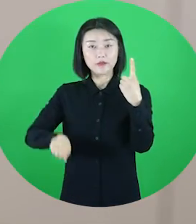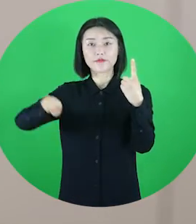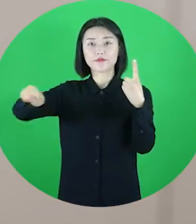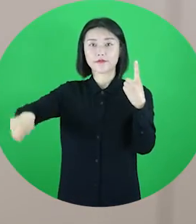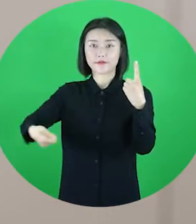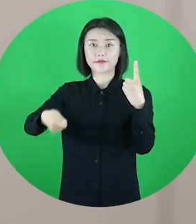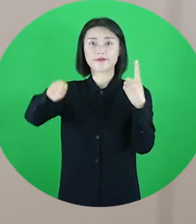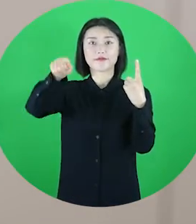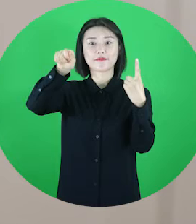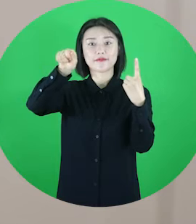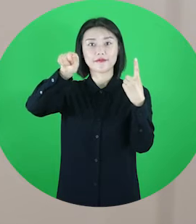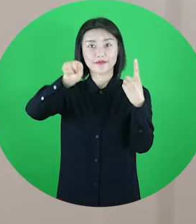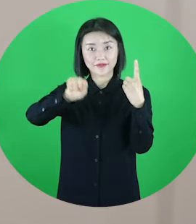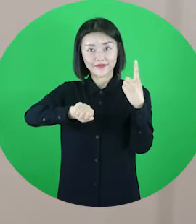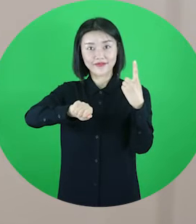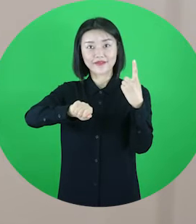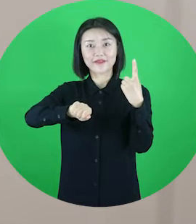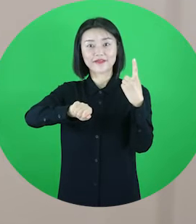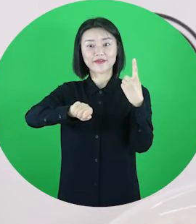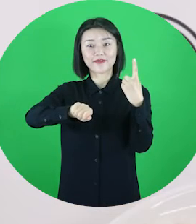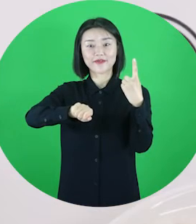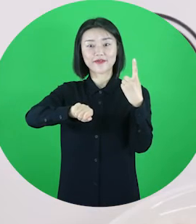1번,